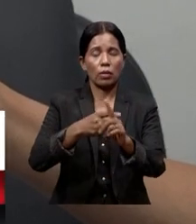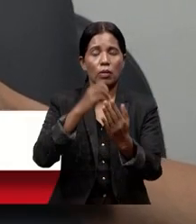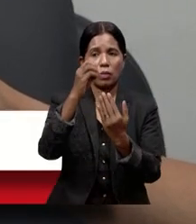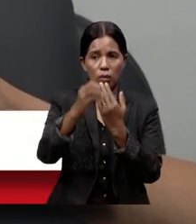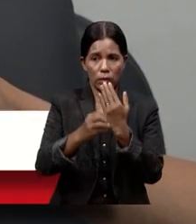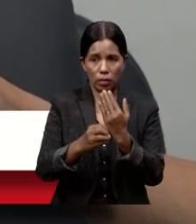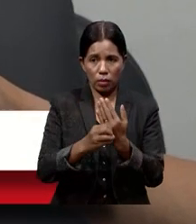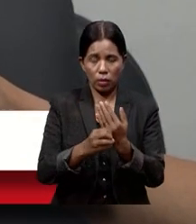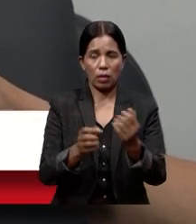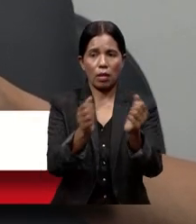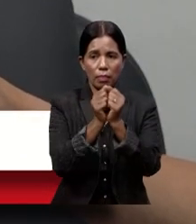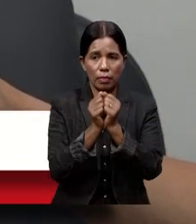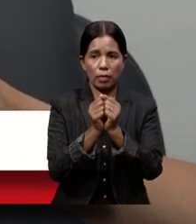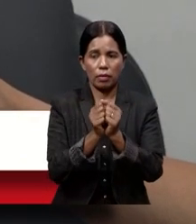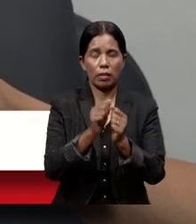nyalan hamutu